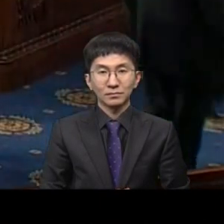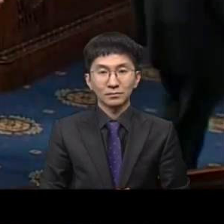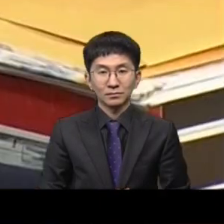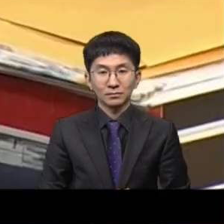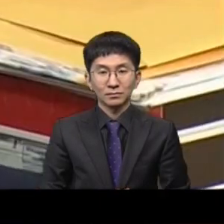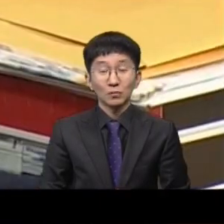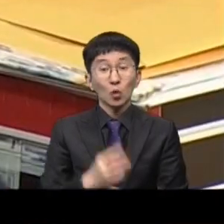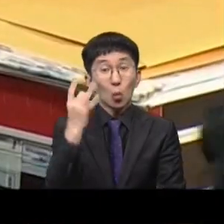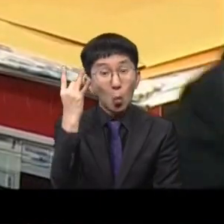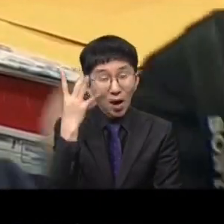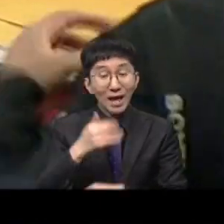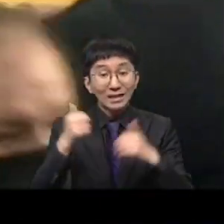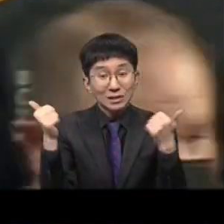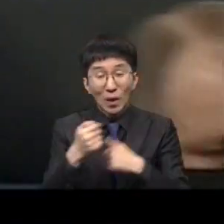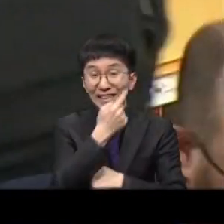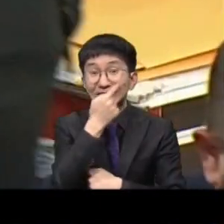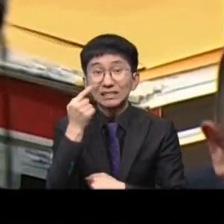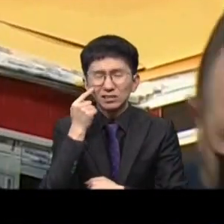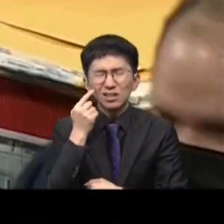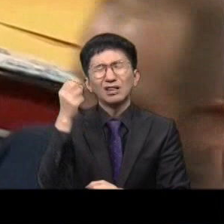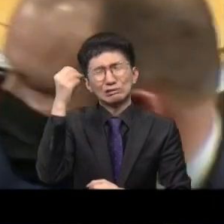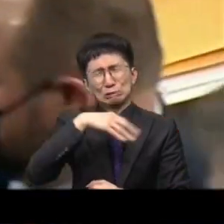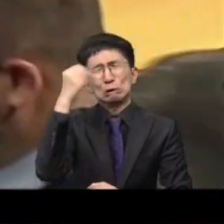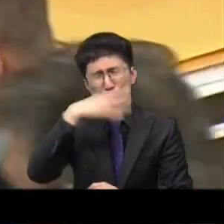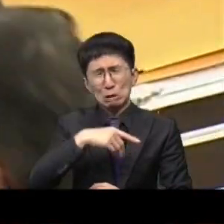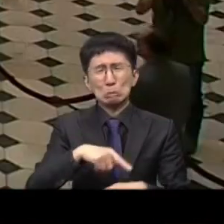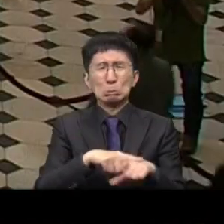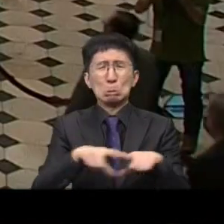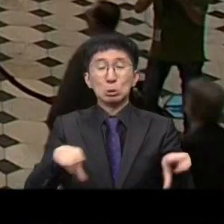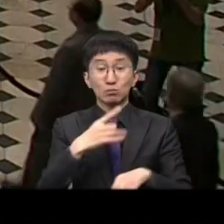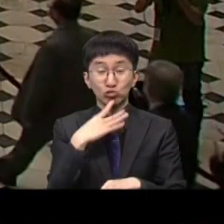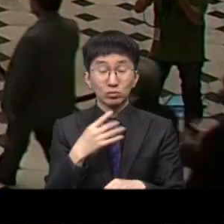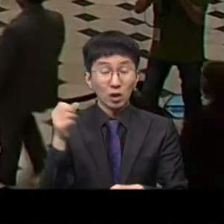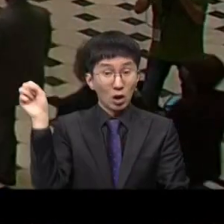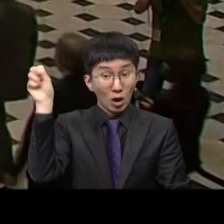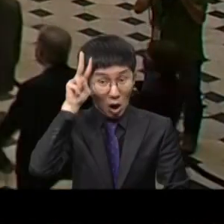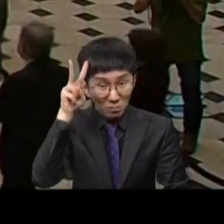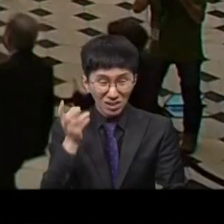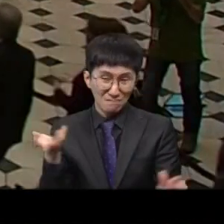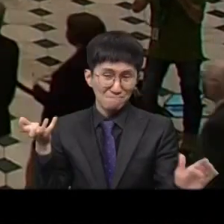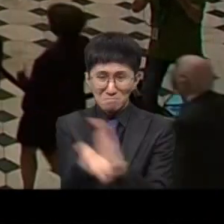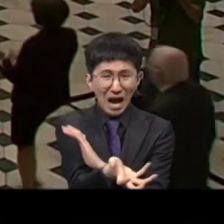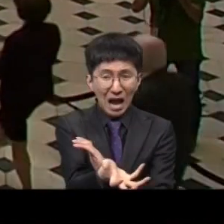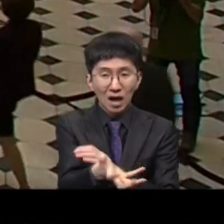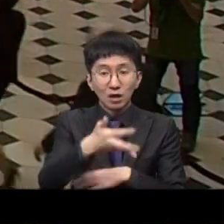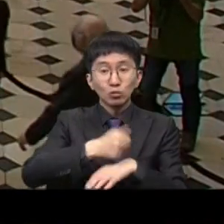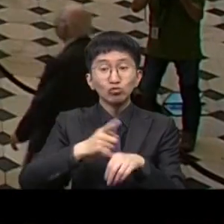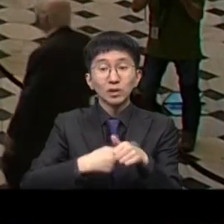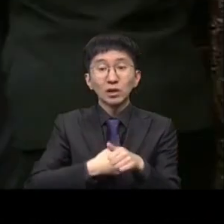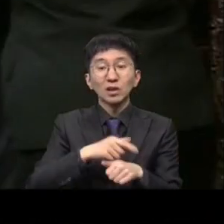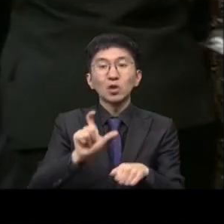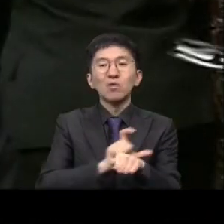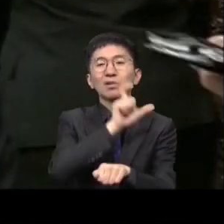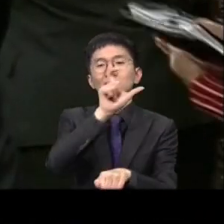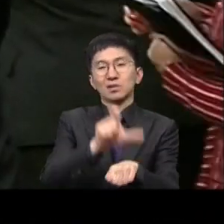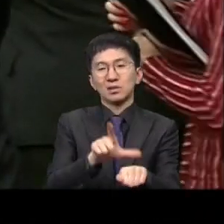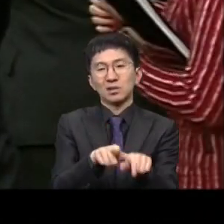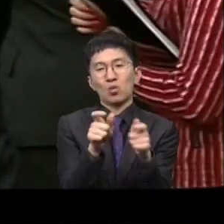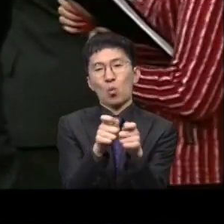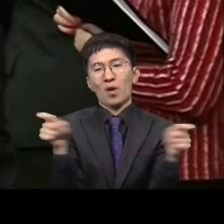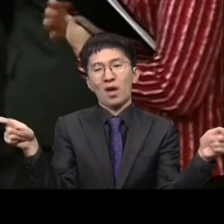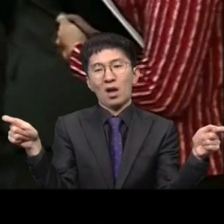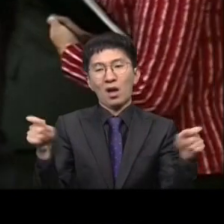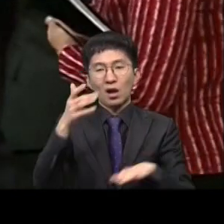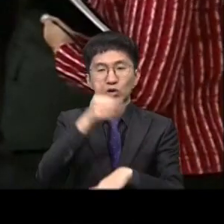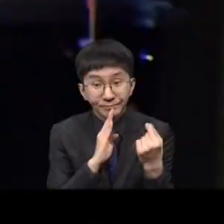이 원래 의회 인증 과정은 형식적인 절차였는데 이 사상 초유의 의회 난입 사태 때문에 15시간이나 걸린 끝에 회의가